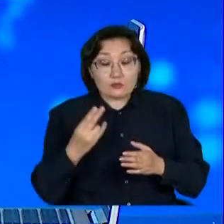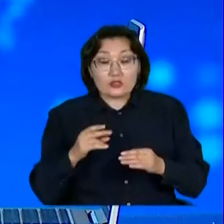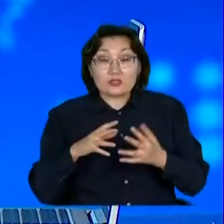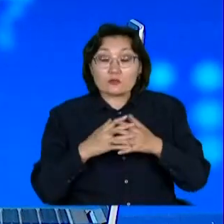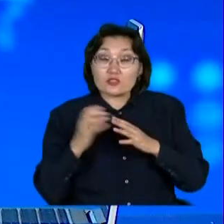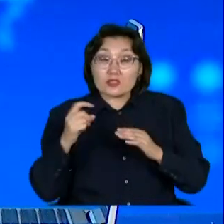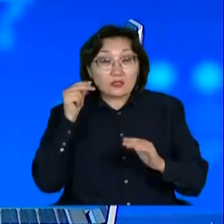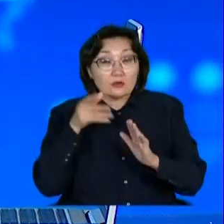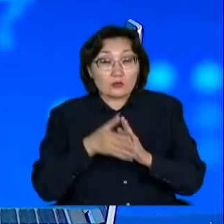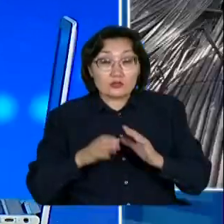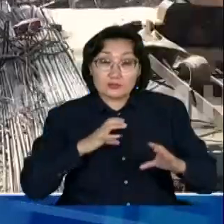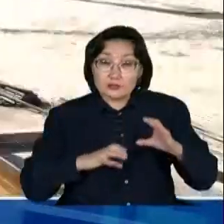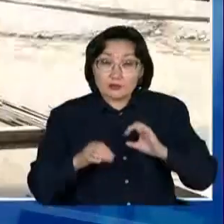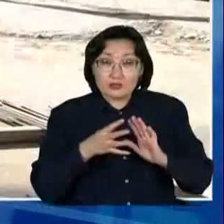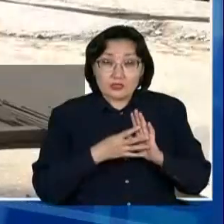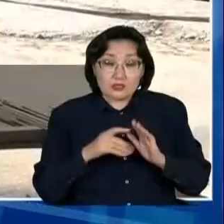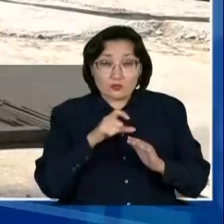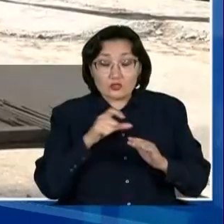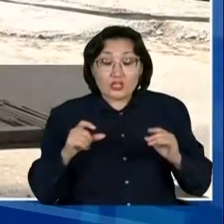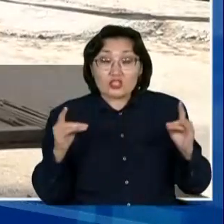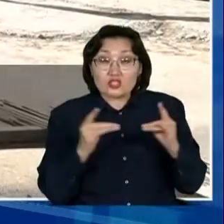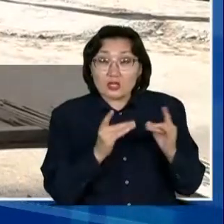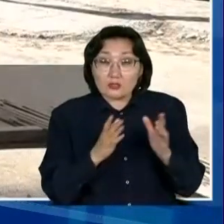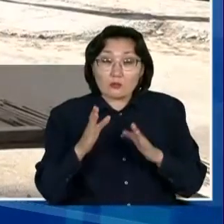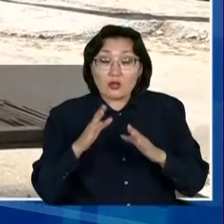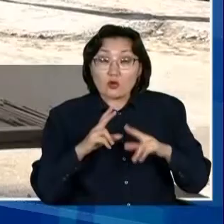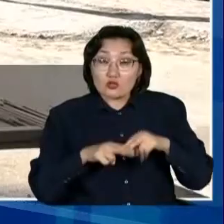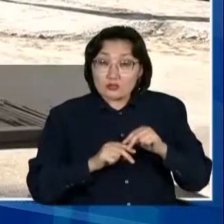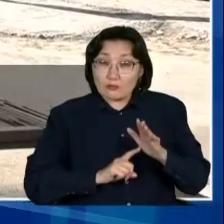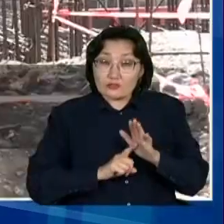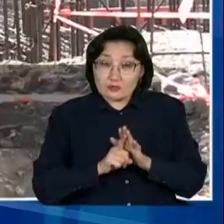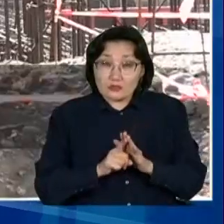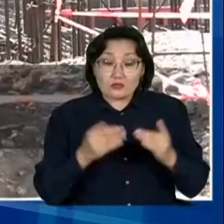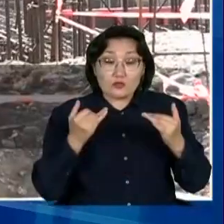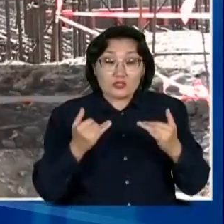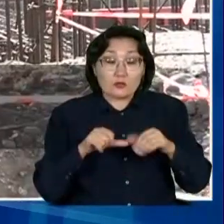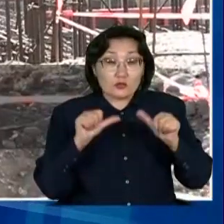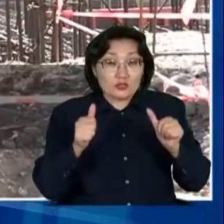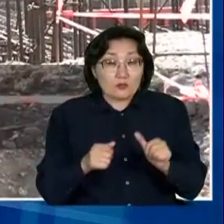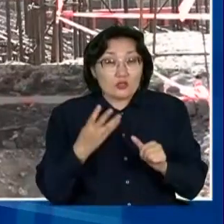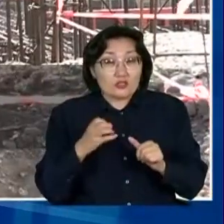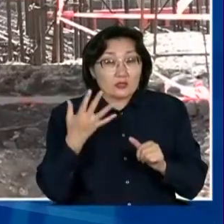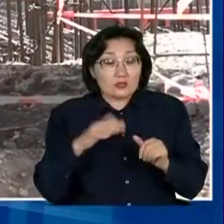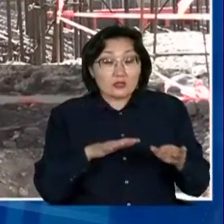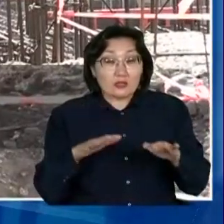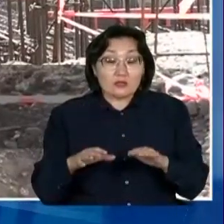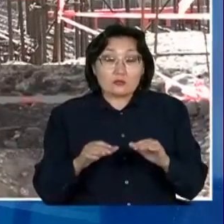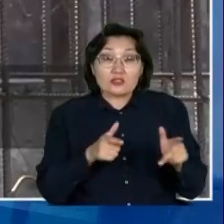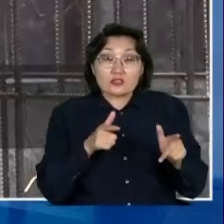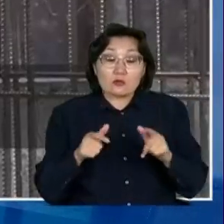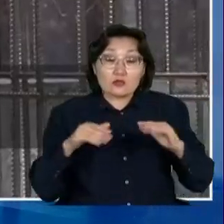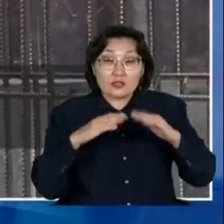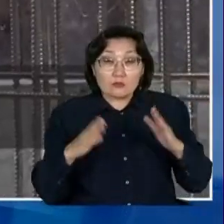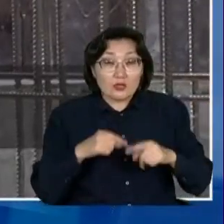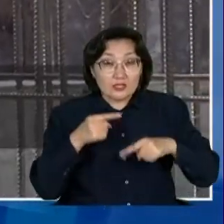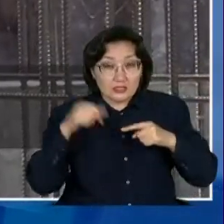аграрлық зерттеу университетінде 9 қабатты жатақхананың құрылысы басталды. Заманауи үлгіде 450 орынға жасақталатын нысан